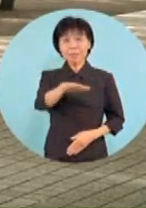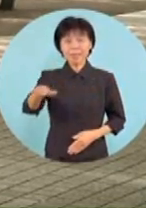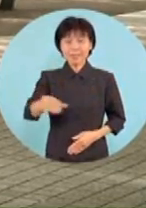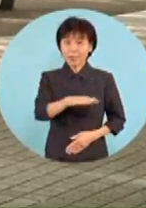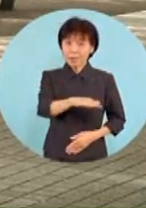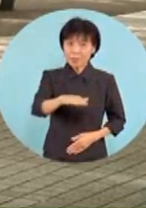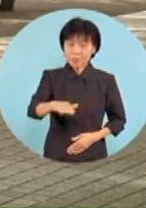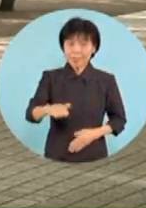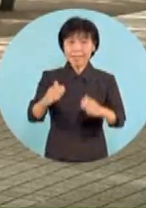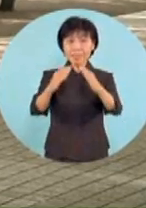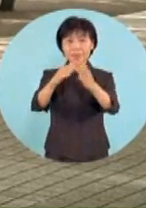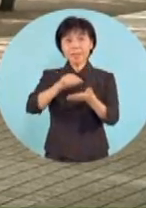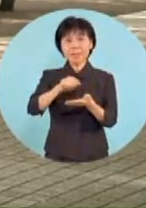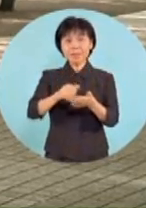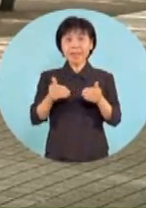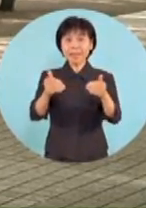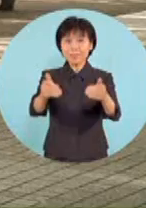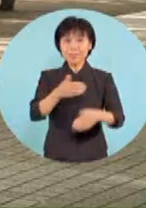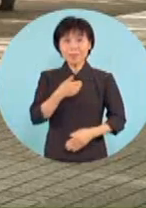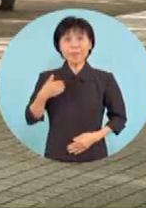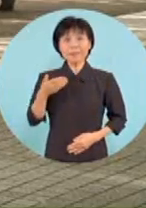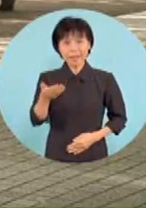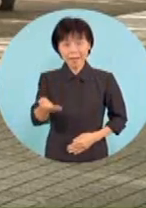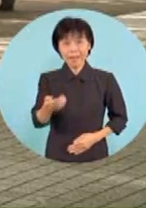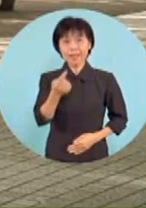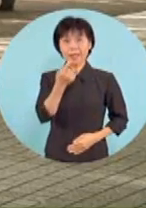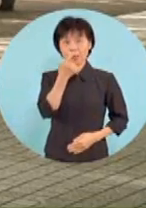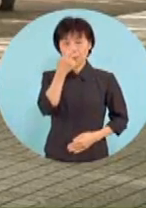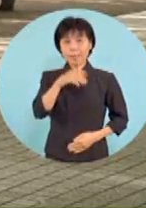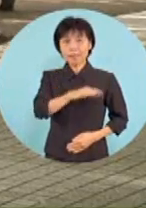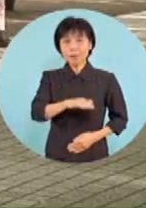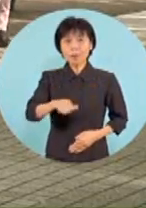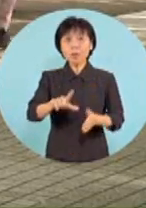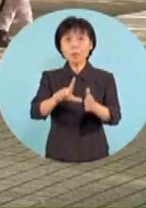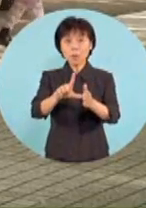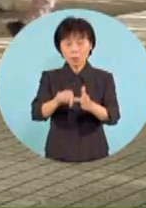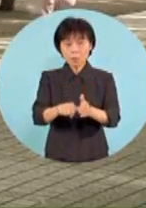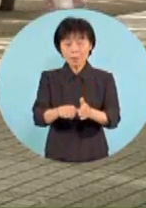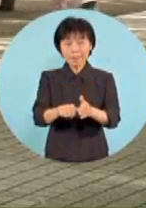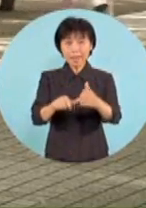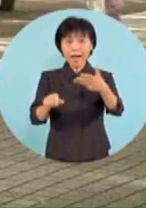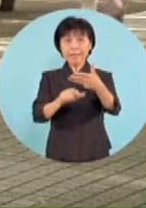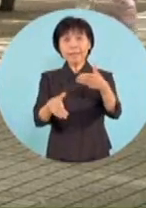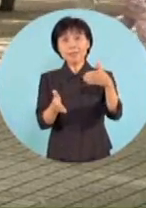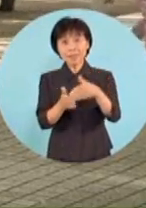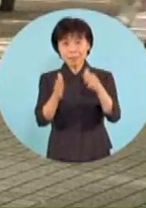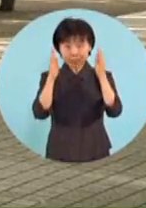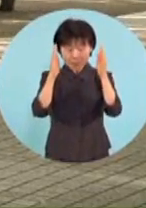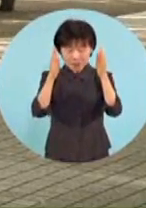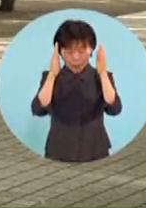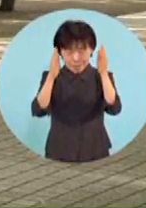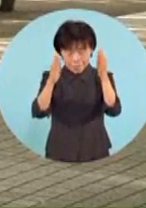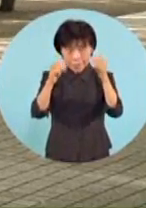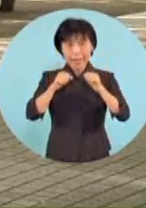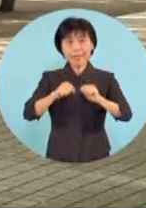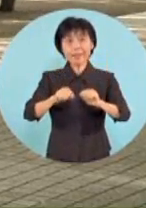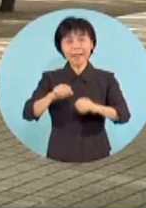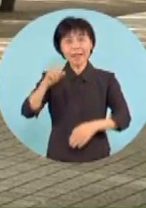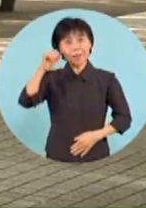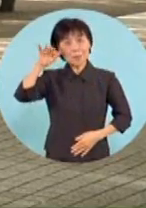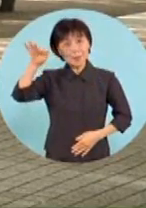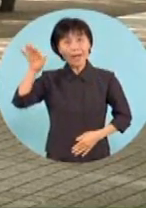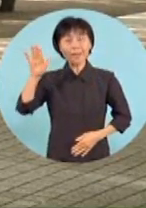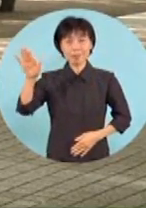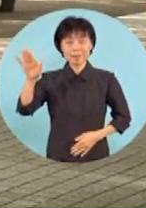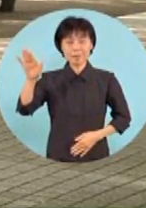んでいますか？私は8月の下旬に一生懸命取り組んでいたような記憶があります。今日はそう